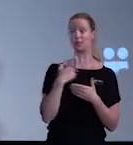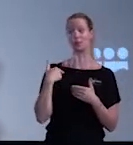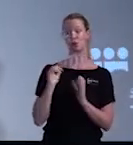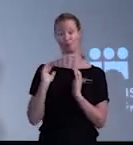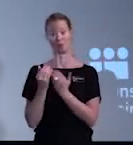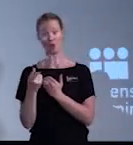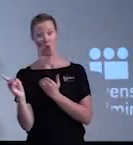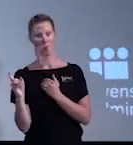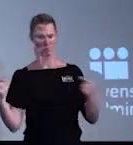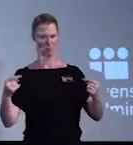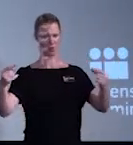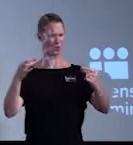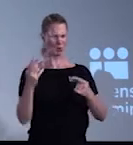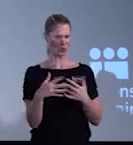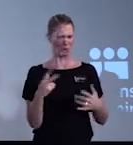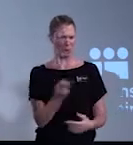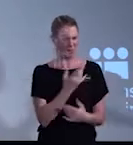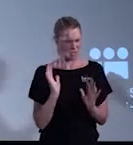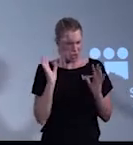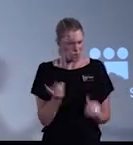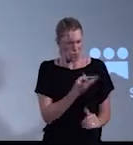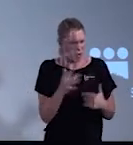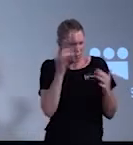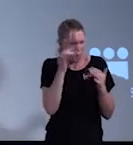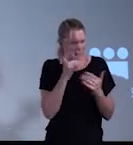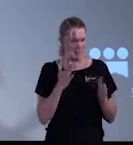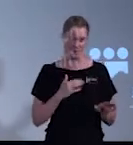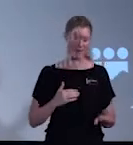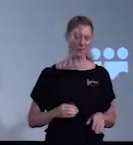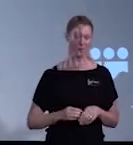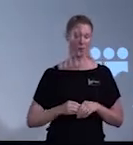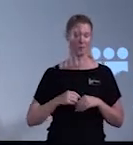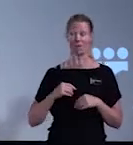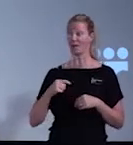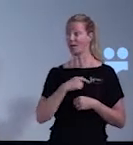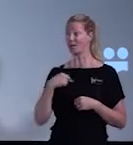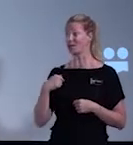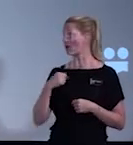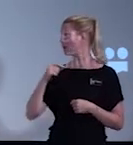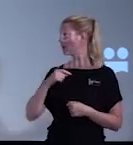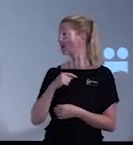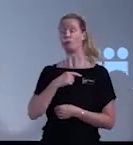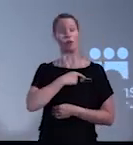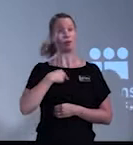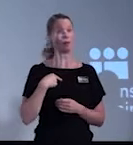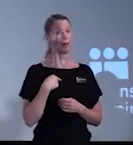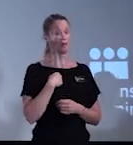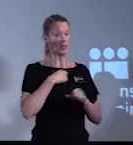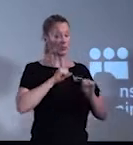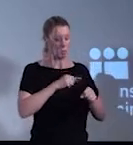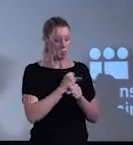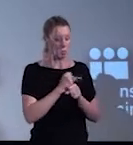måste bevara det här. Vi ska väl klara av att göra båda? Ja, men vad är problemet? Jo, problemet i det här är... Ja. För vi, måste jag säga,